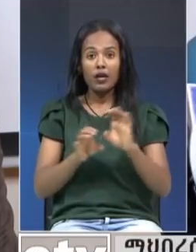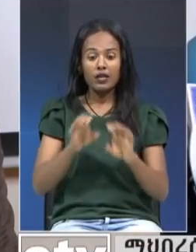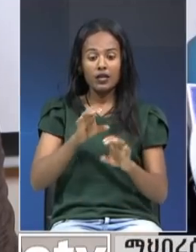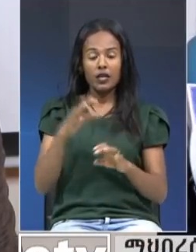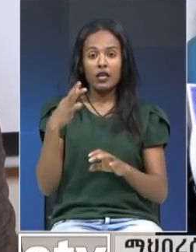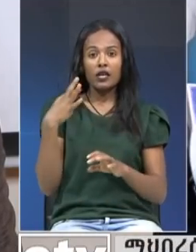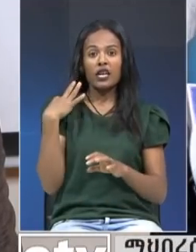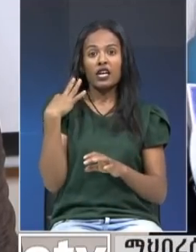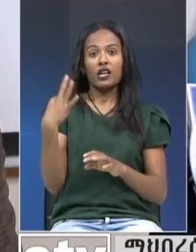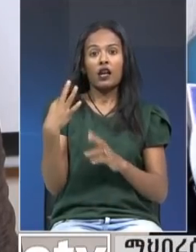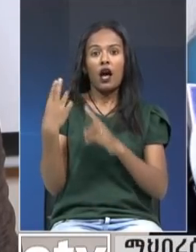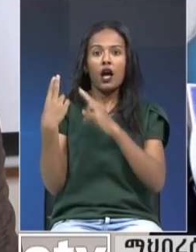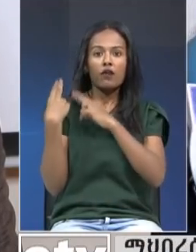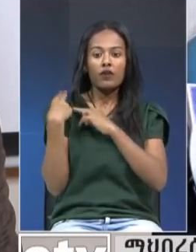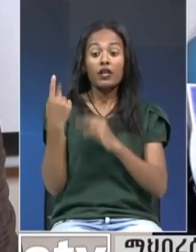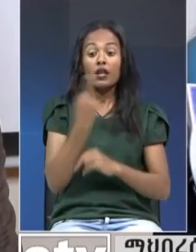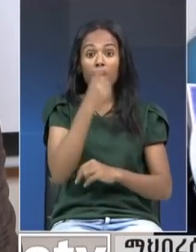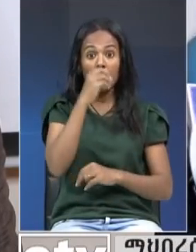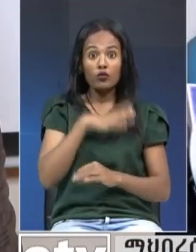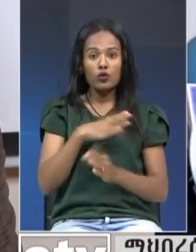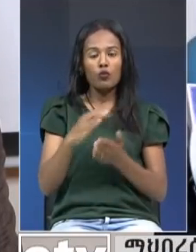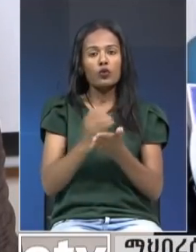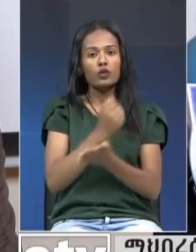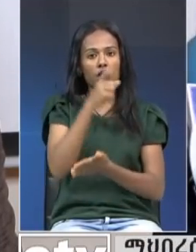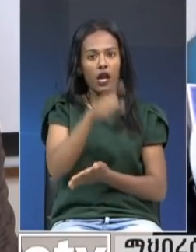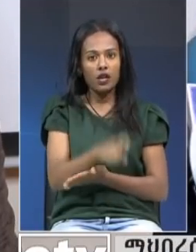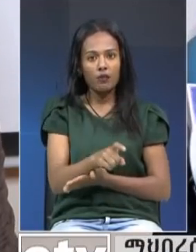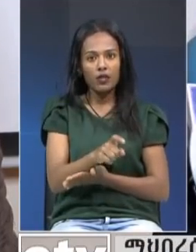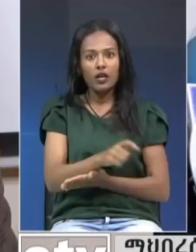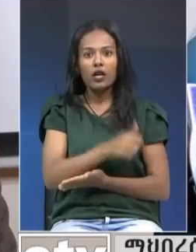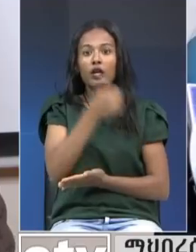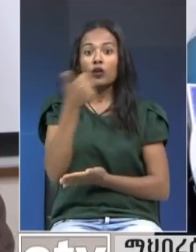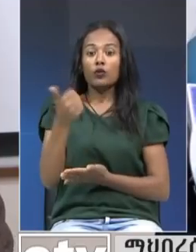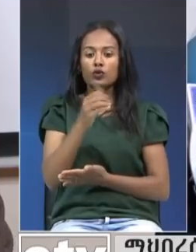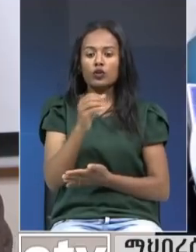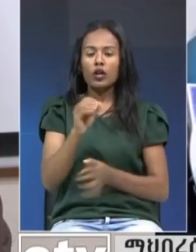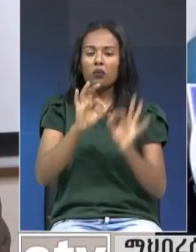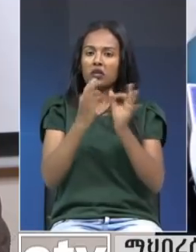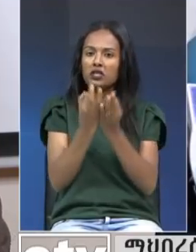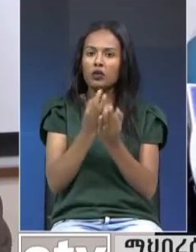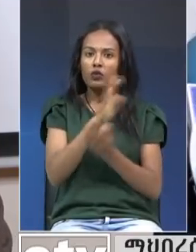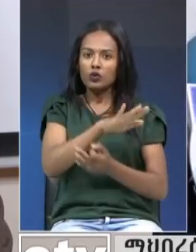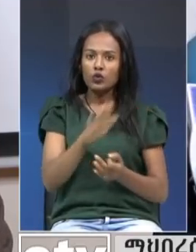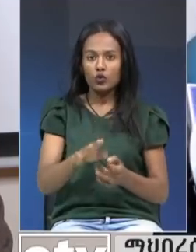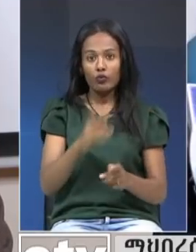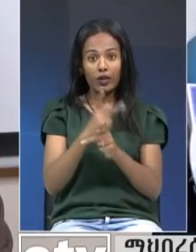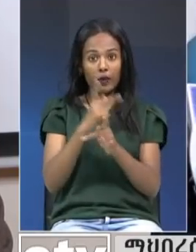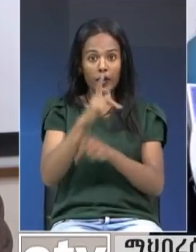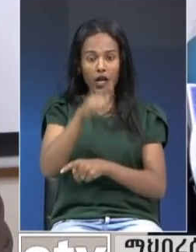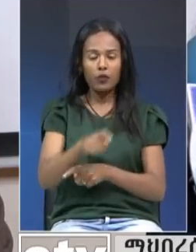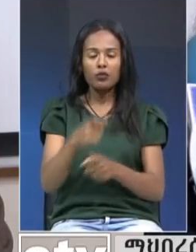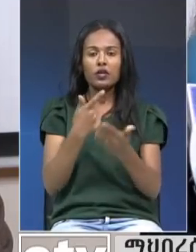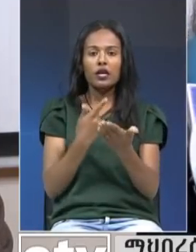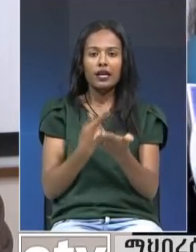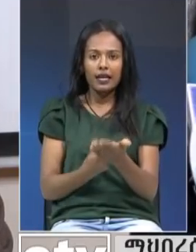የግል ኃላፊነት እያንዳንዱ ሰው መውሰድ አለበት። ሌሎቹንና ቤተሰቦችን መጠበቅ አለበት።